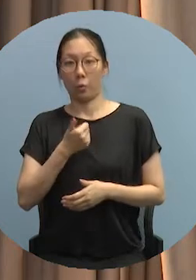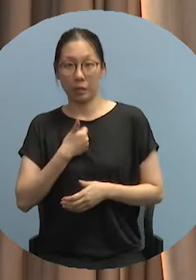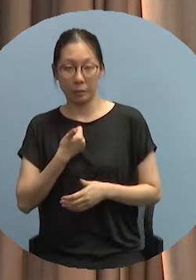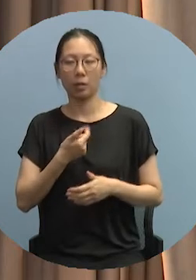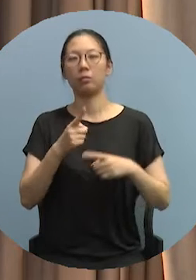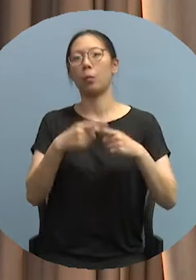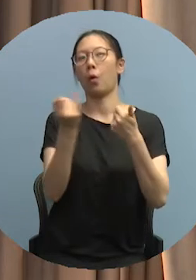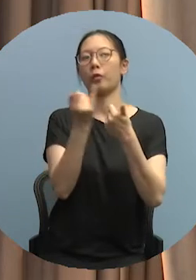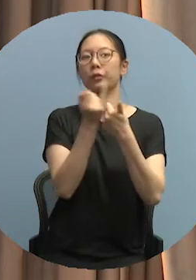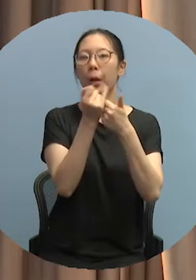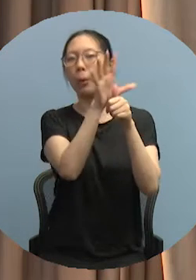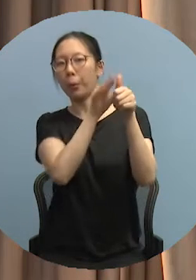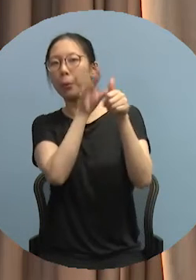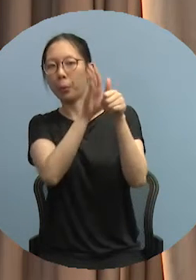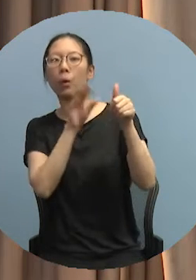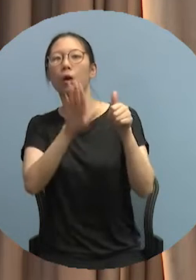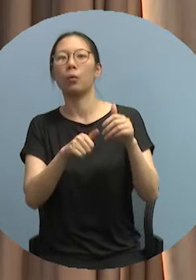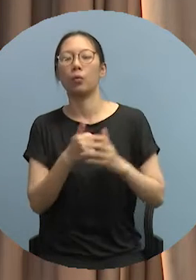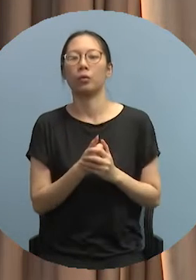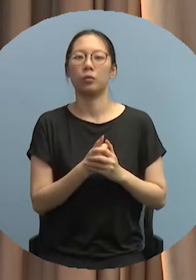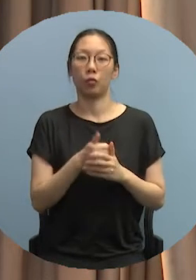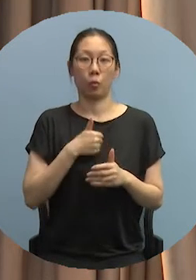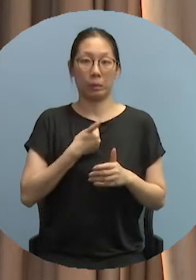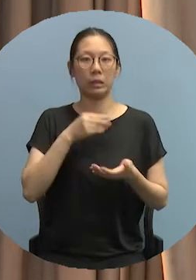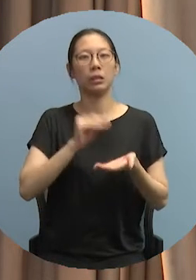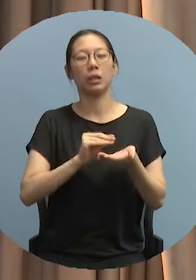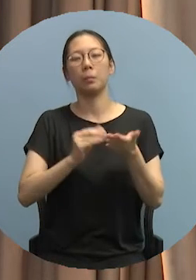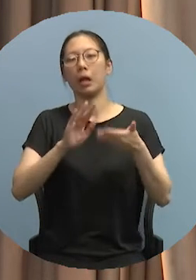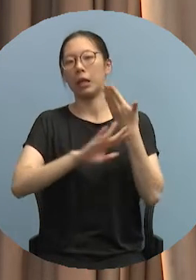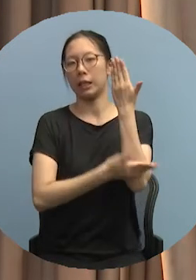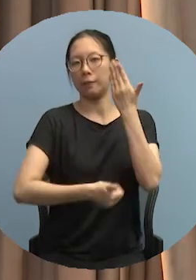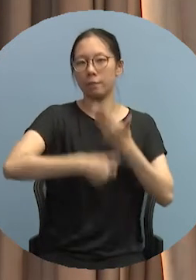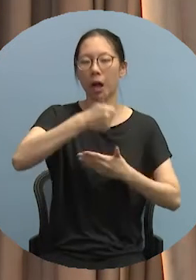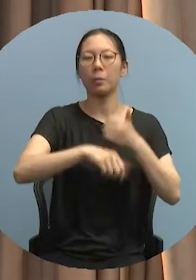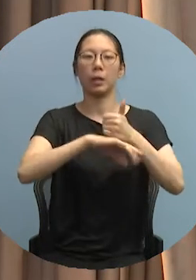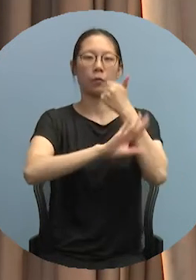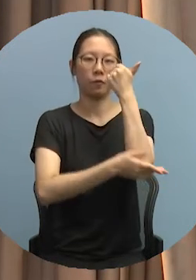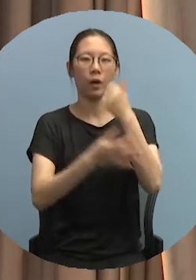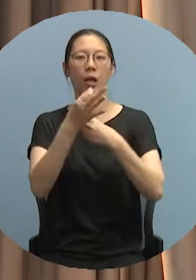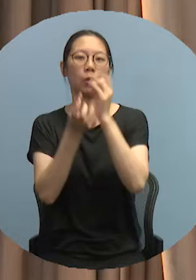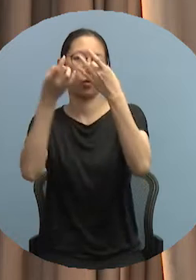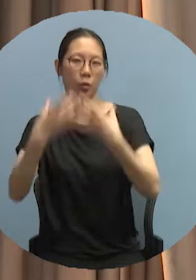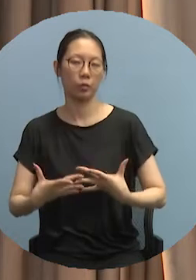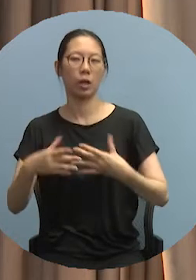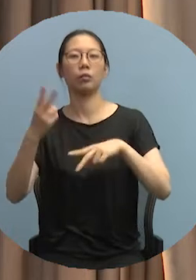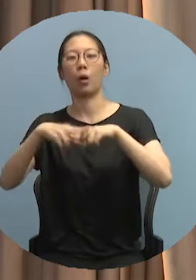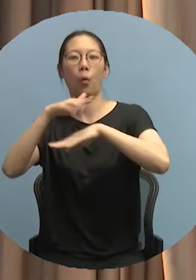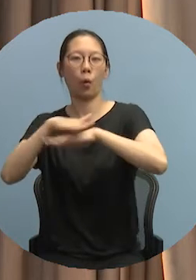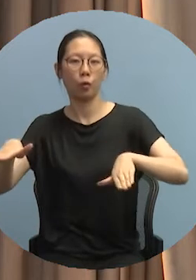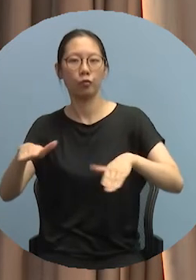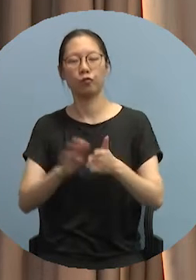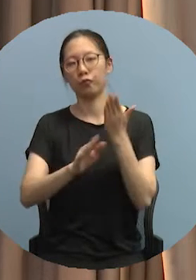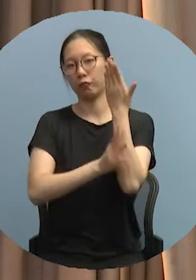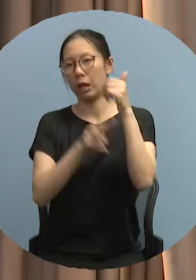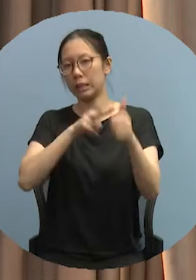師是學生的楷模，必須對於憲法、基本法、一國兩制、國家安